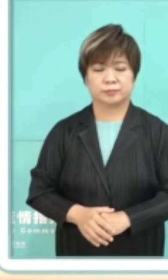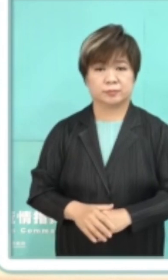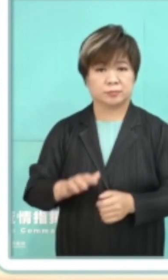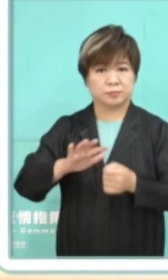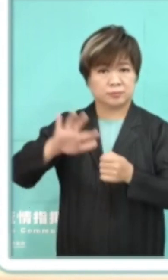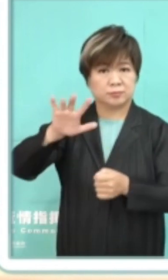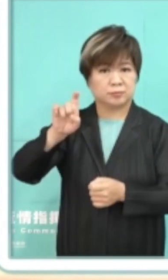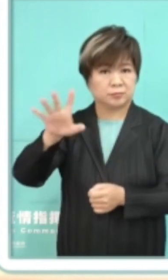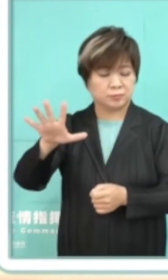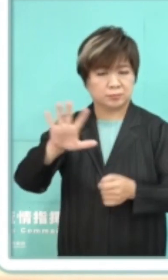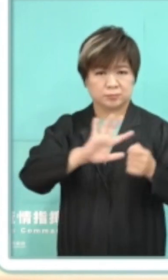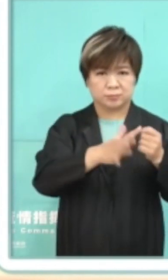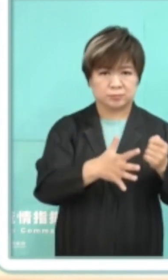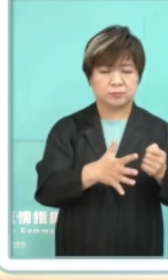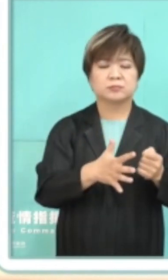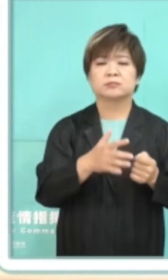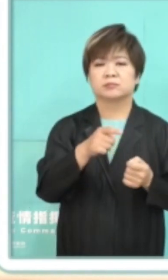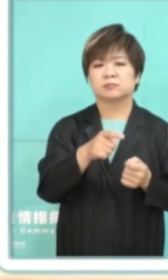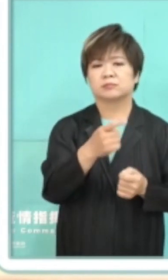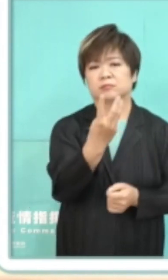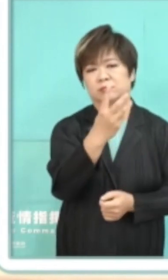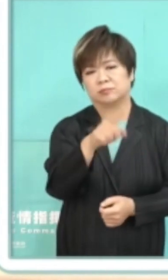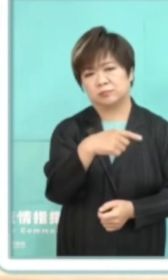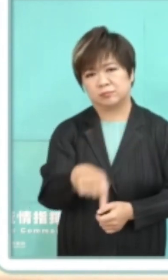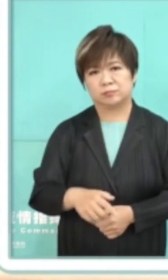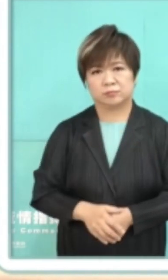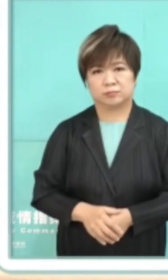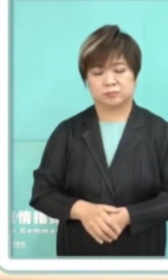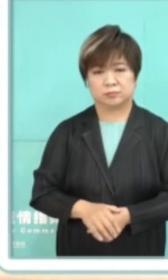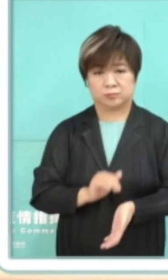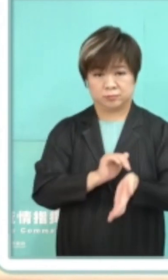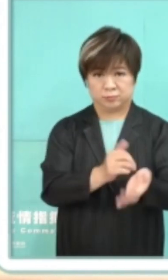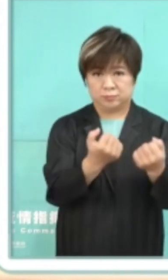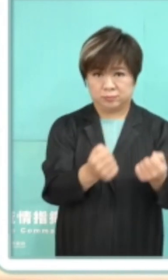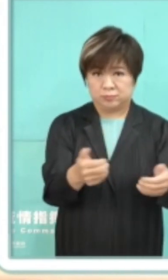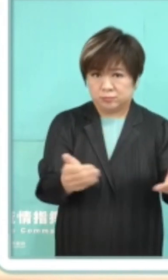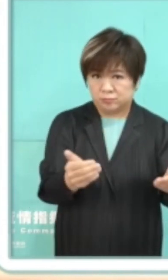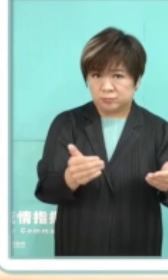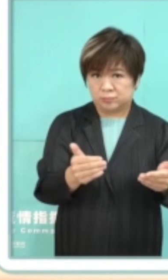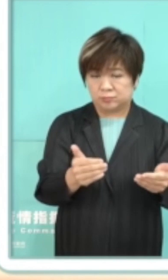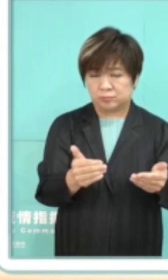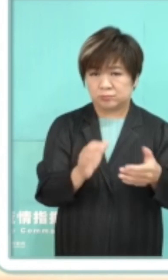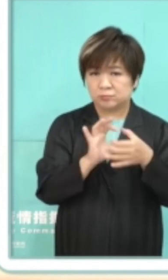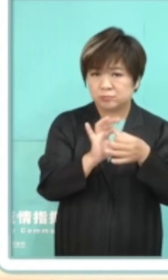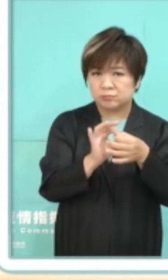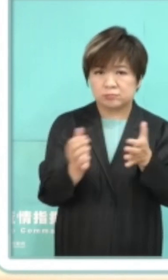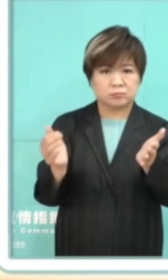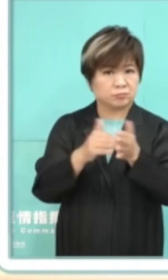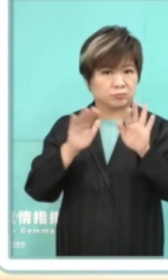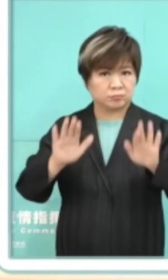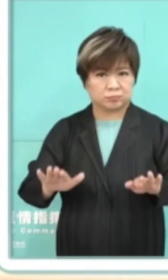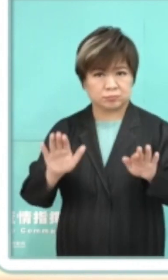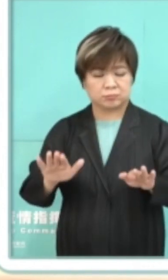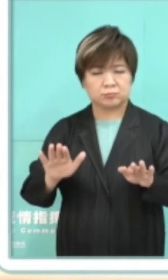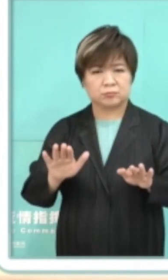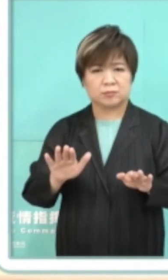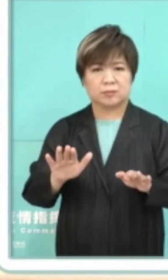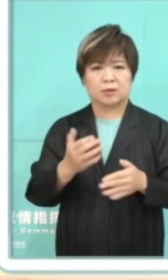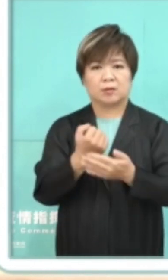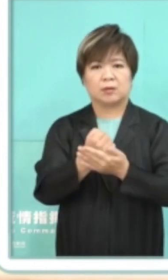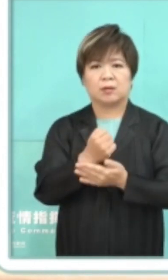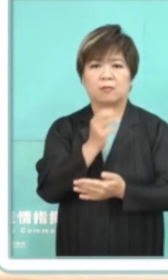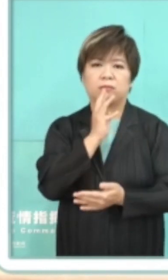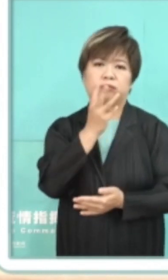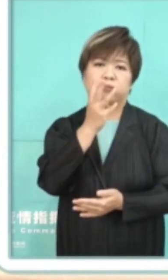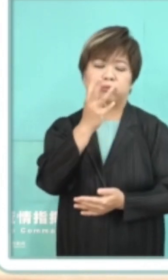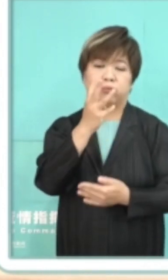生，其中高中15位，国中3位。那住院的，到现在为止呢，啊，这